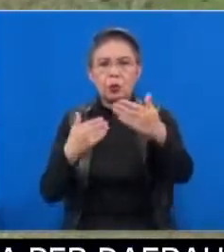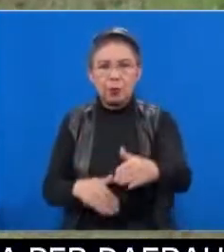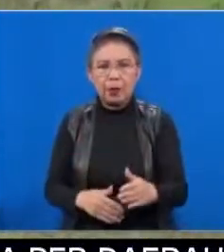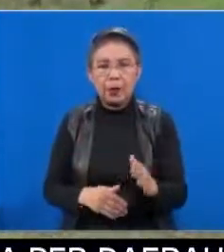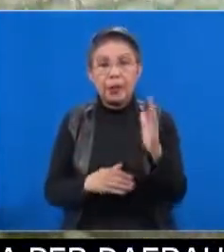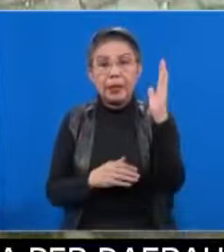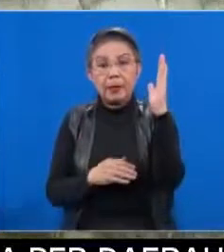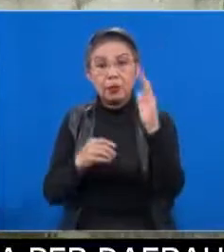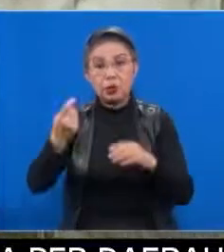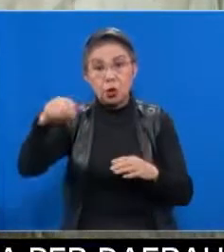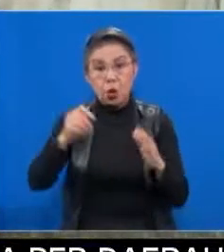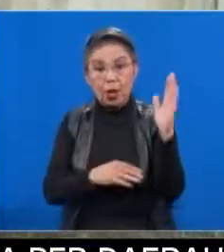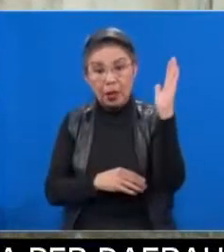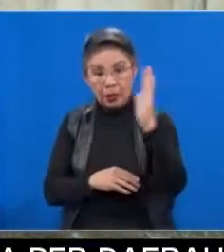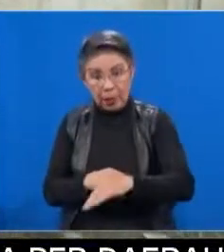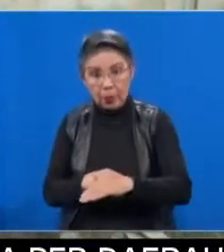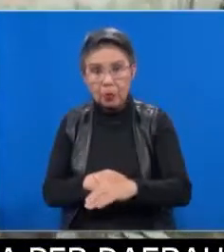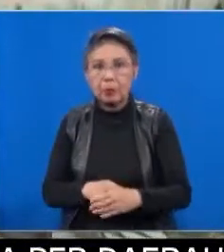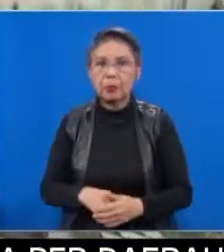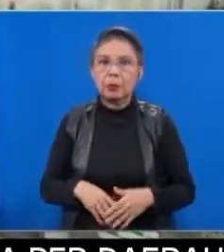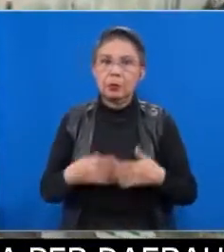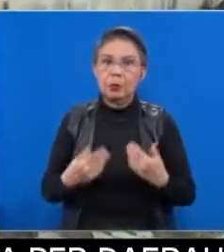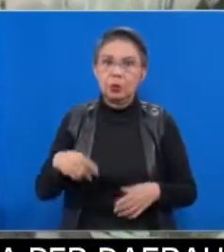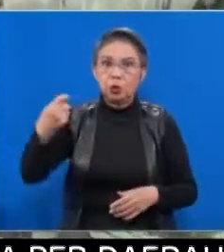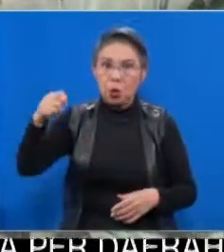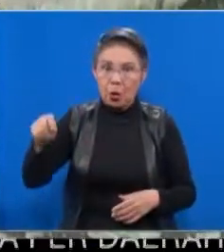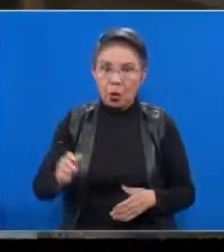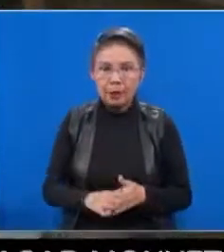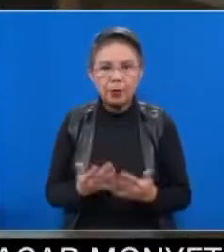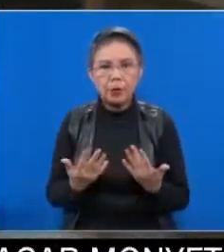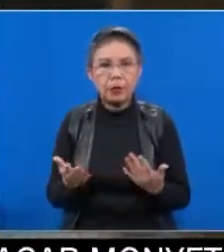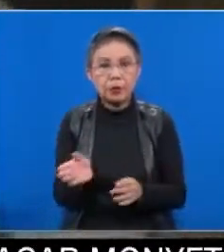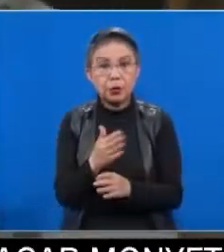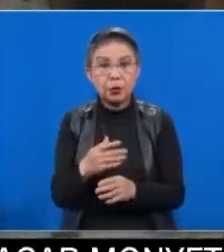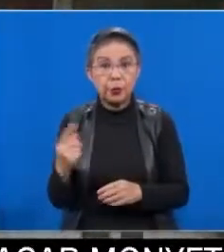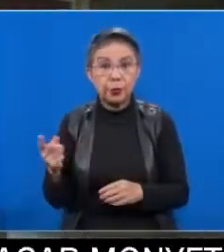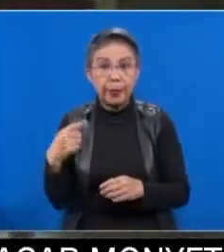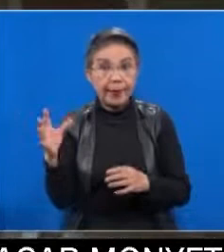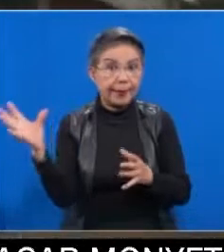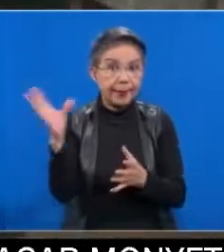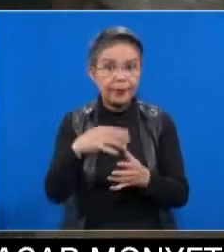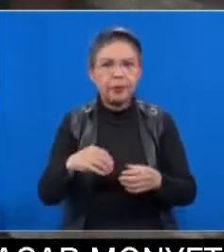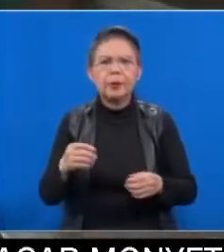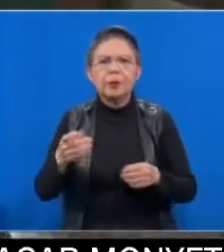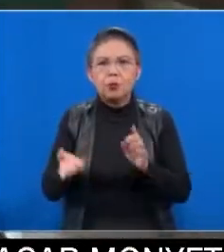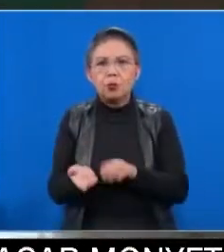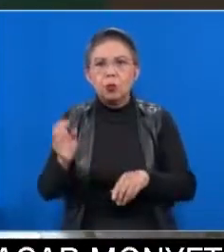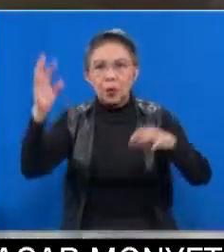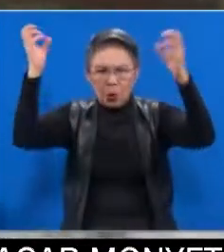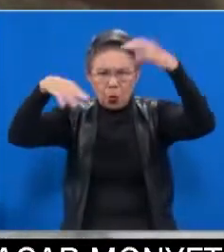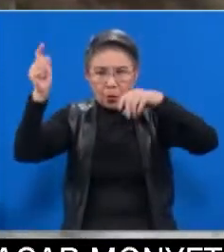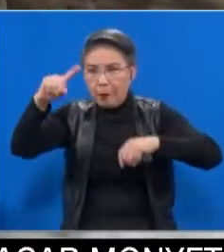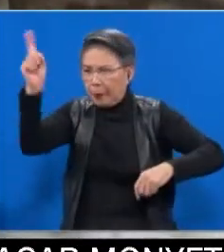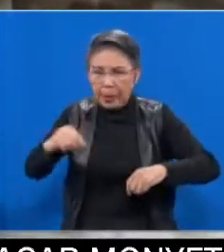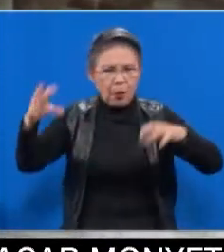dasar Rancagong 1 ambruk setelah tertimpa pohon tumbang. Warga mengatakan sebelum angin kencang menerjang, hujan deras disertai petir sempat